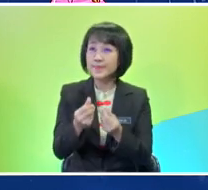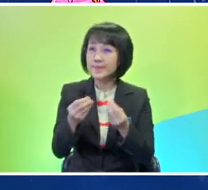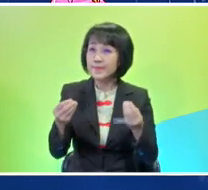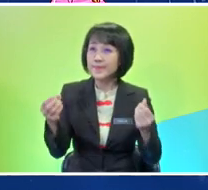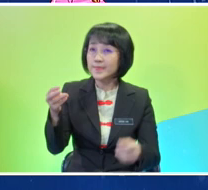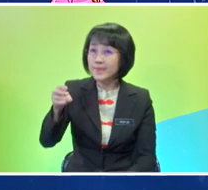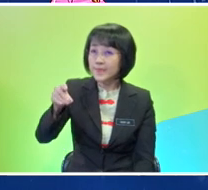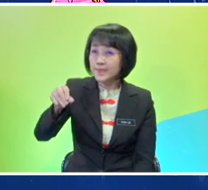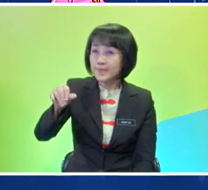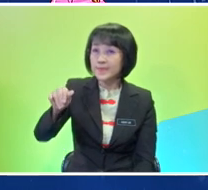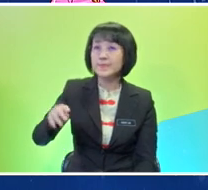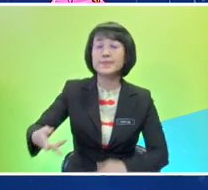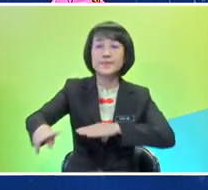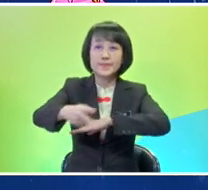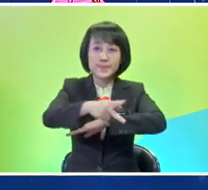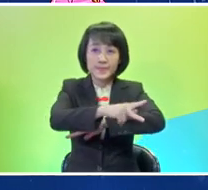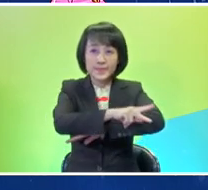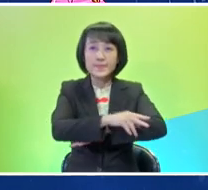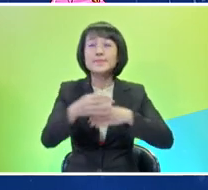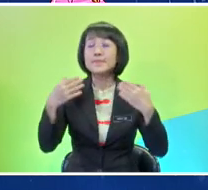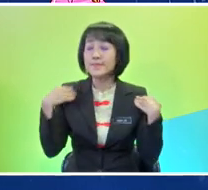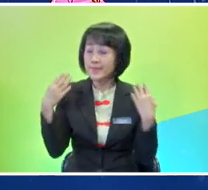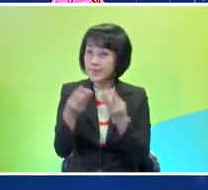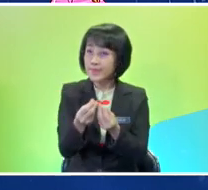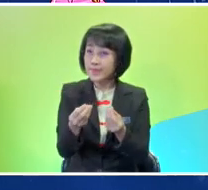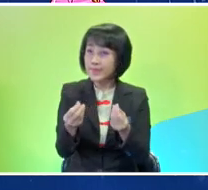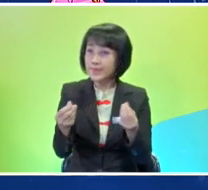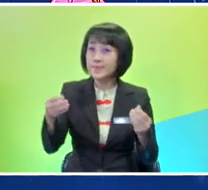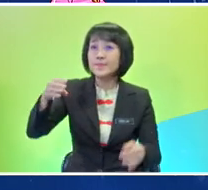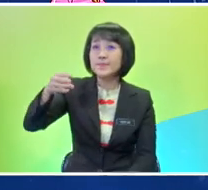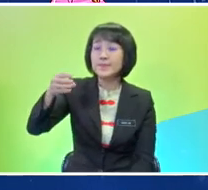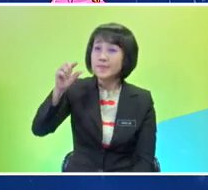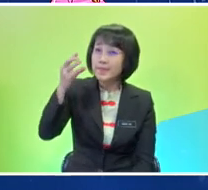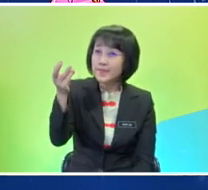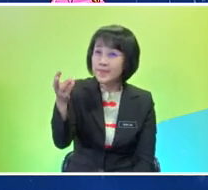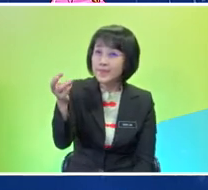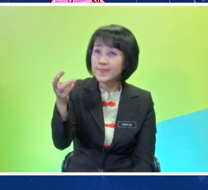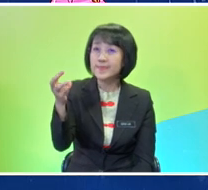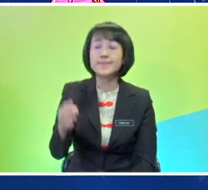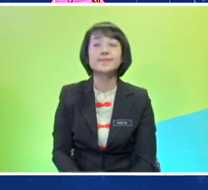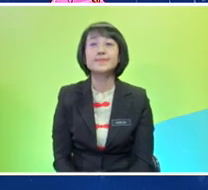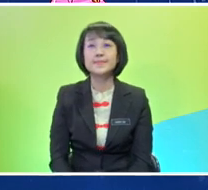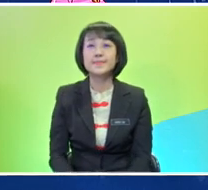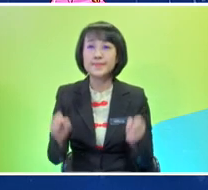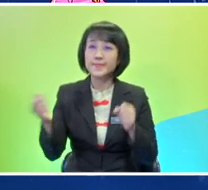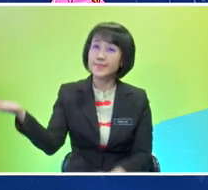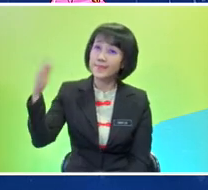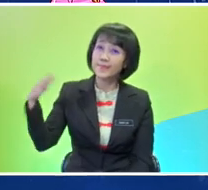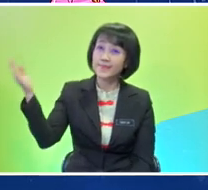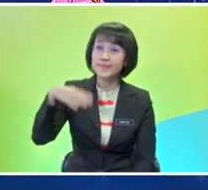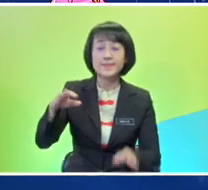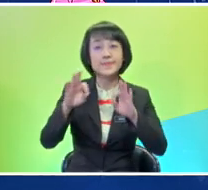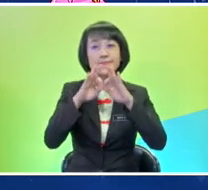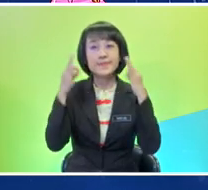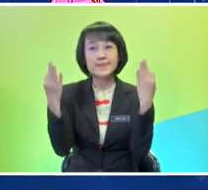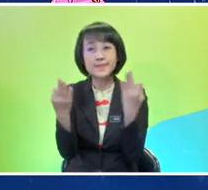pantai pun dia ada pasti kasar dan diaduksi halus ya kalau Mudik di rumah beli tengok ataupun boleh ajak keluarga pergi ke pantai